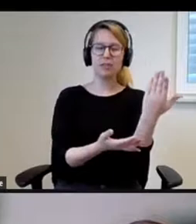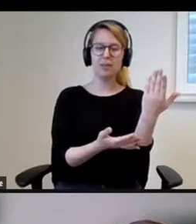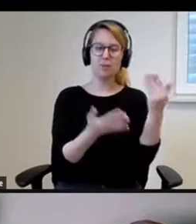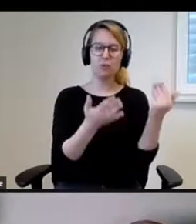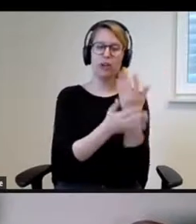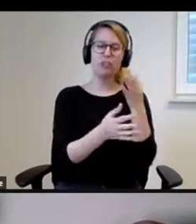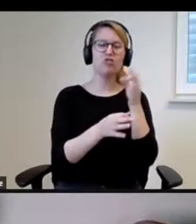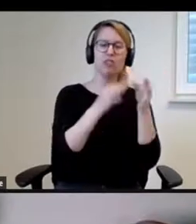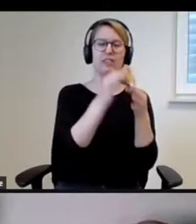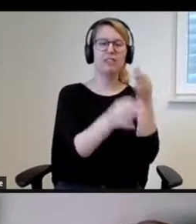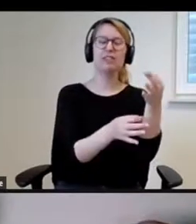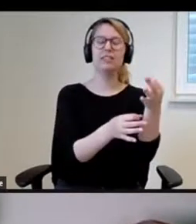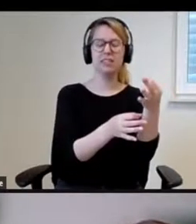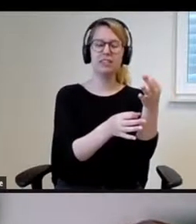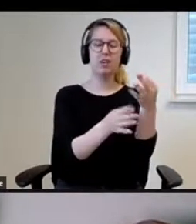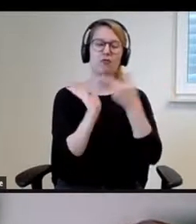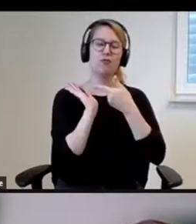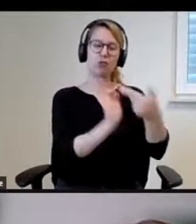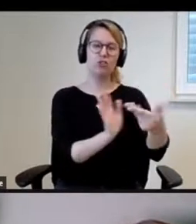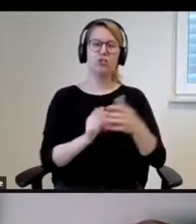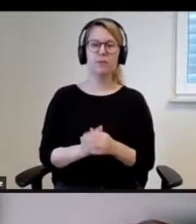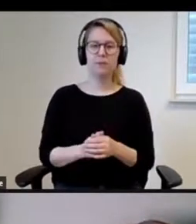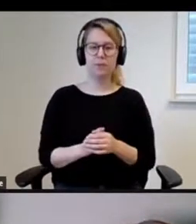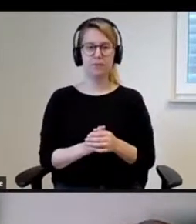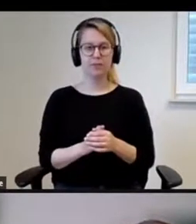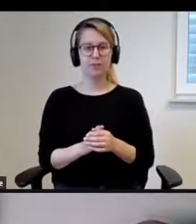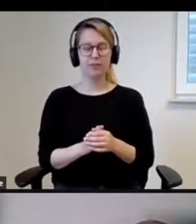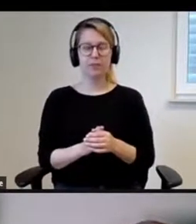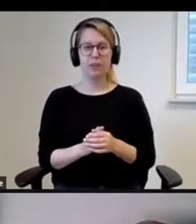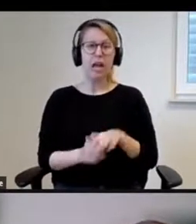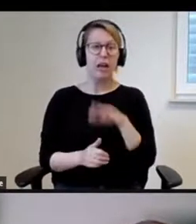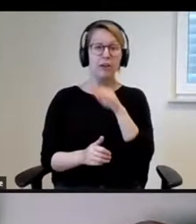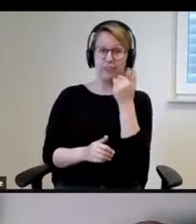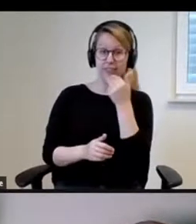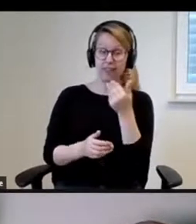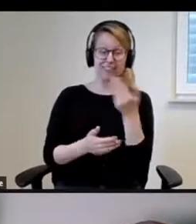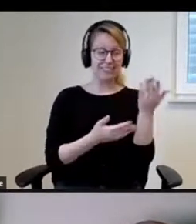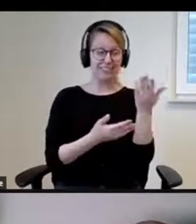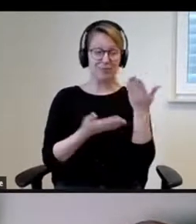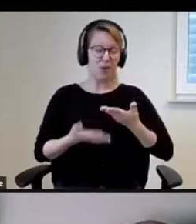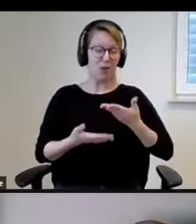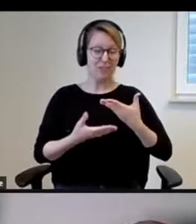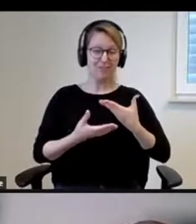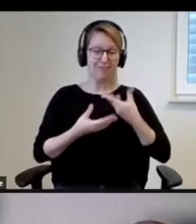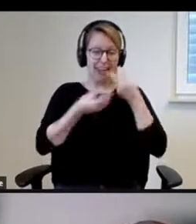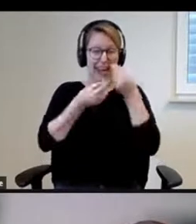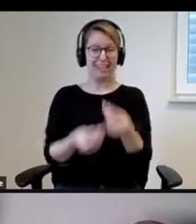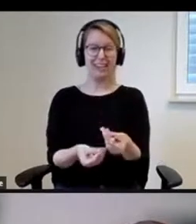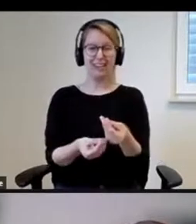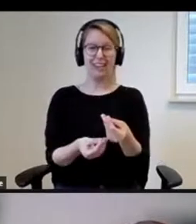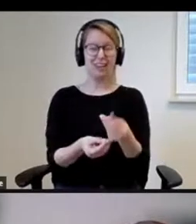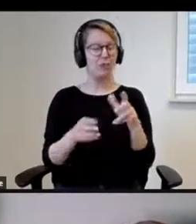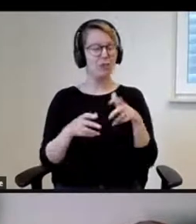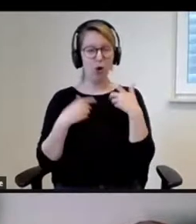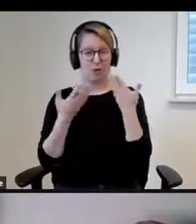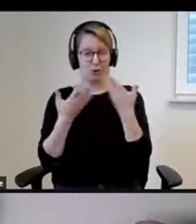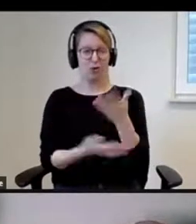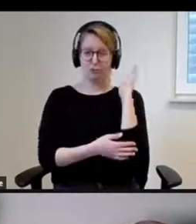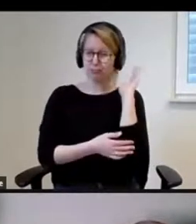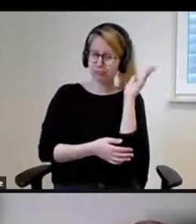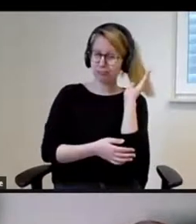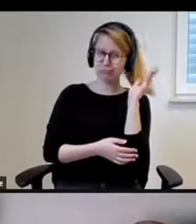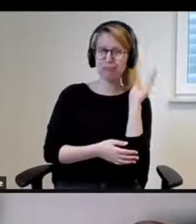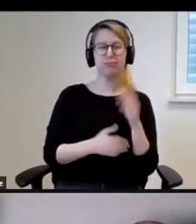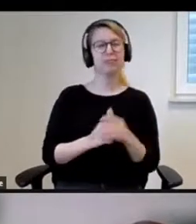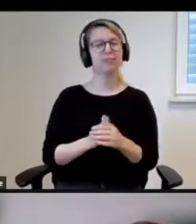d'abord, merci à vous pour cette invitation. Je suis absolument ravie d'être avec vous aujourd'hui pour non seulement présenter la